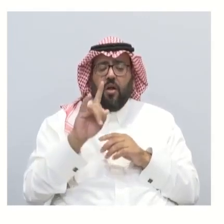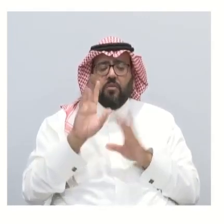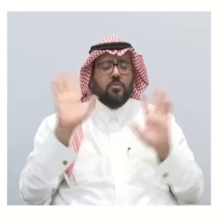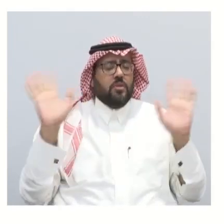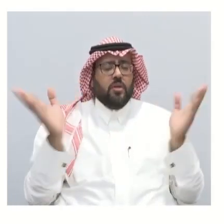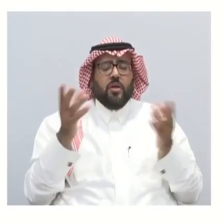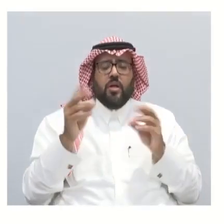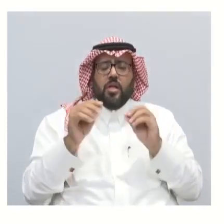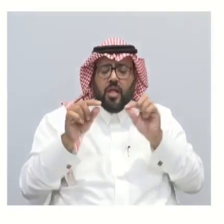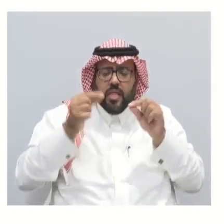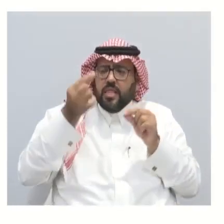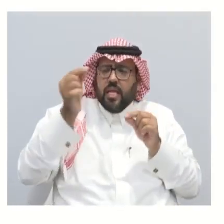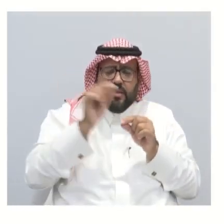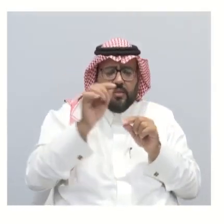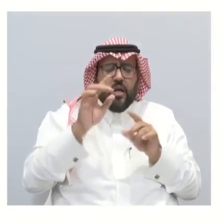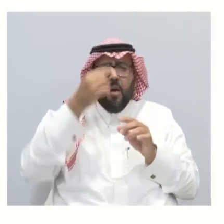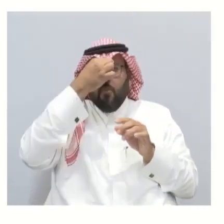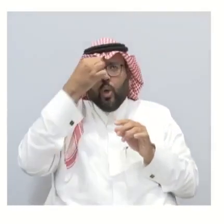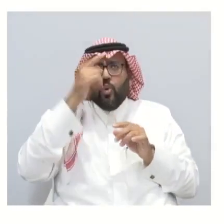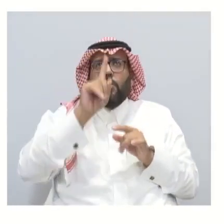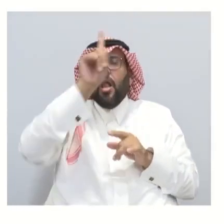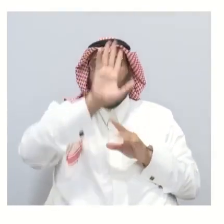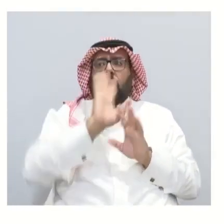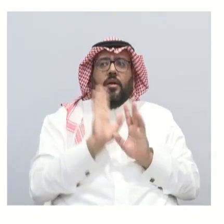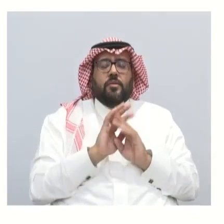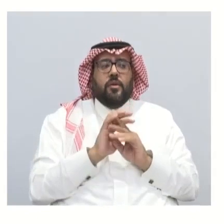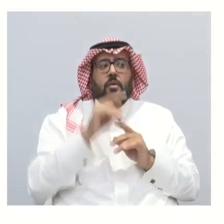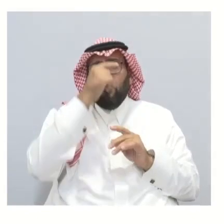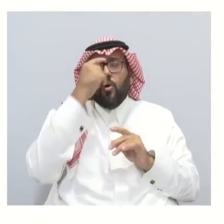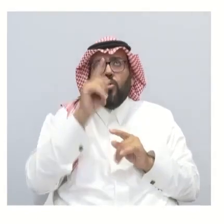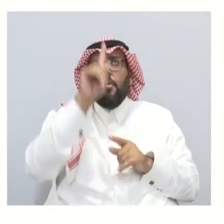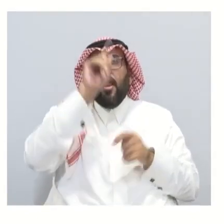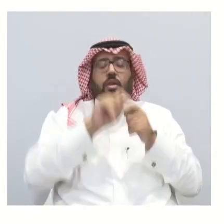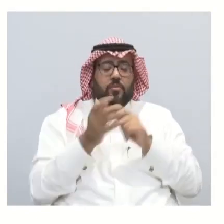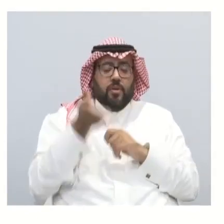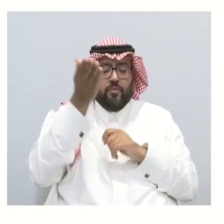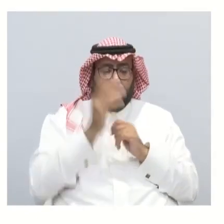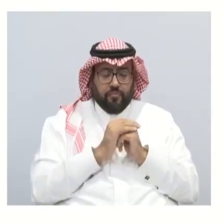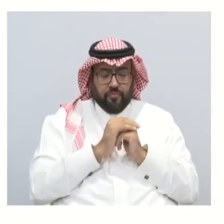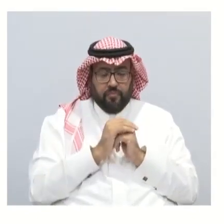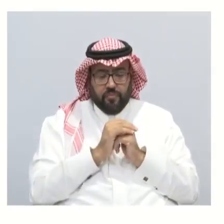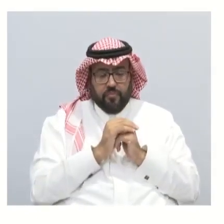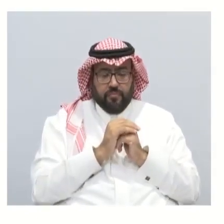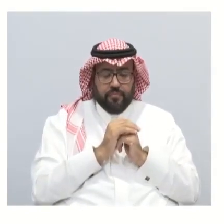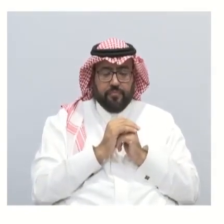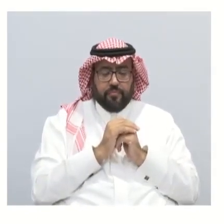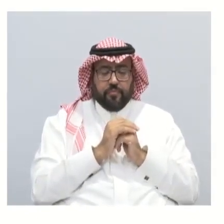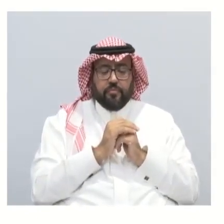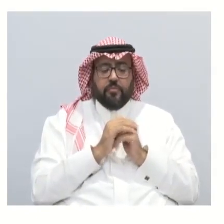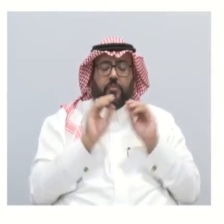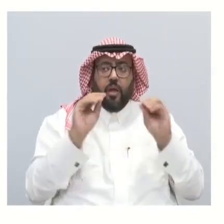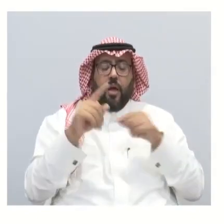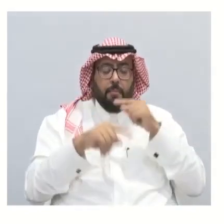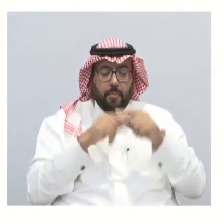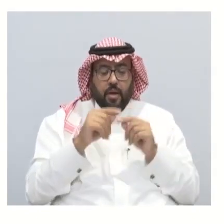ذره الا بتقديره ولا يجري حادث الا بمشيئته سبحانه وتعالى وقد مر